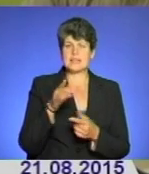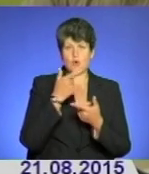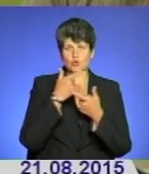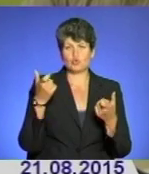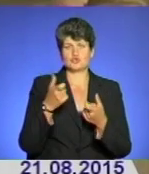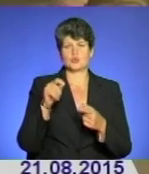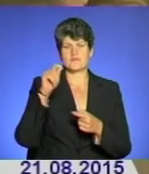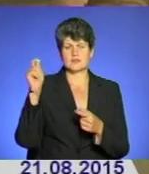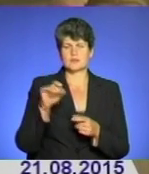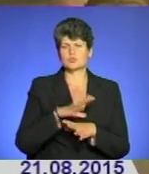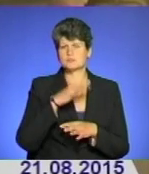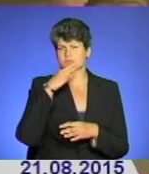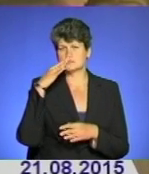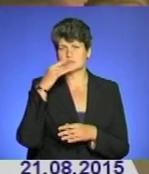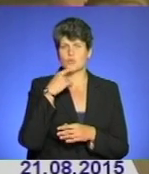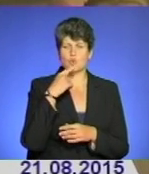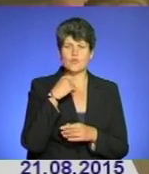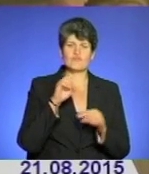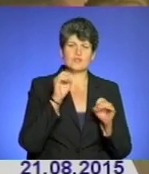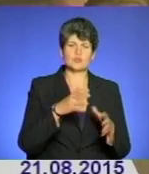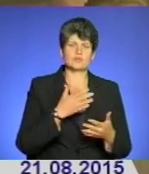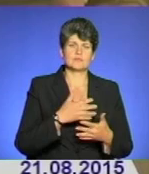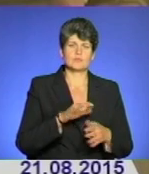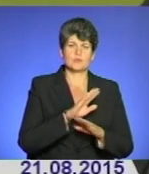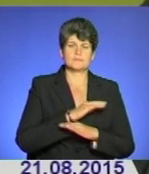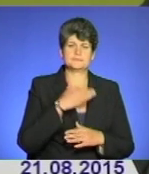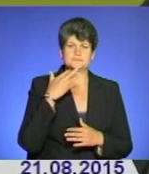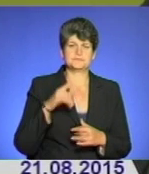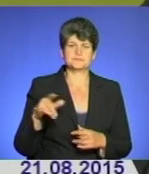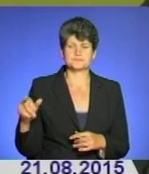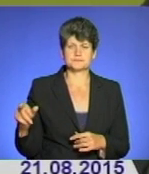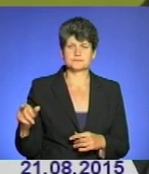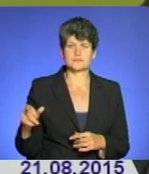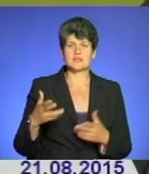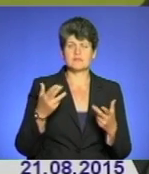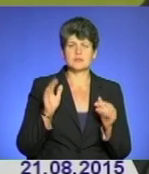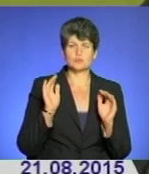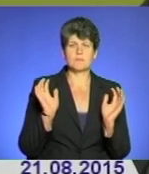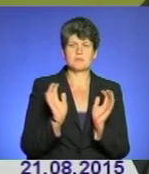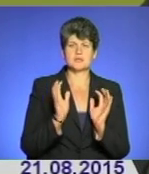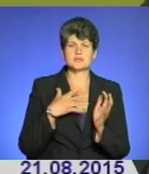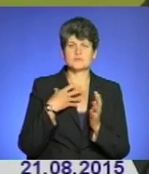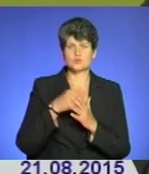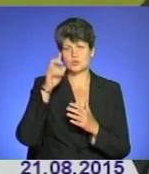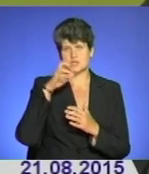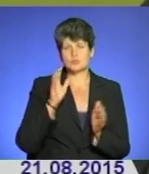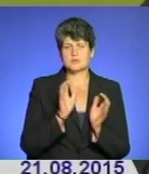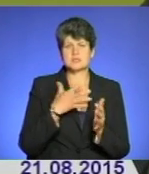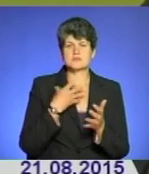війни, пролилося немало крові та віддано багато життів. Давайте будемо берегти свою країну, берегти своїх